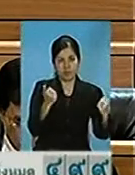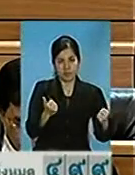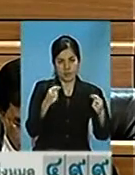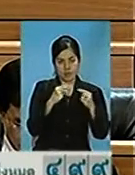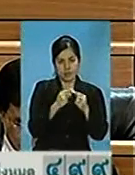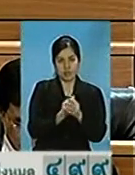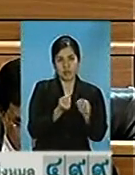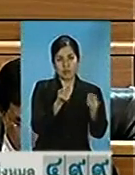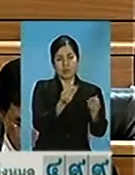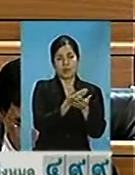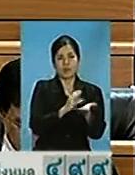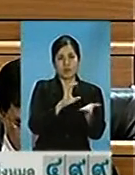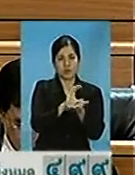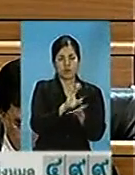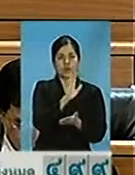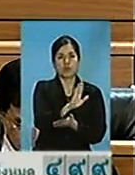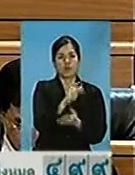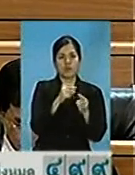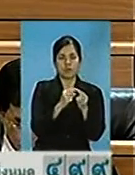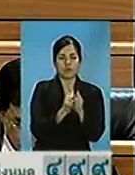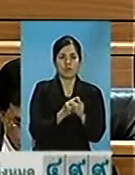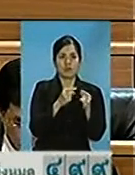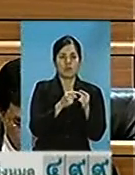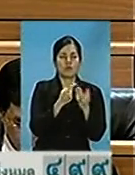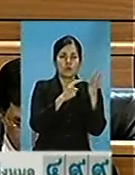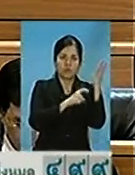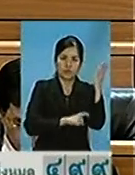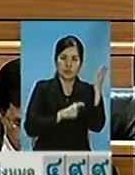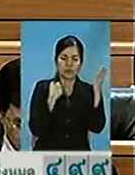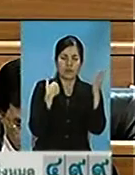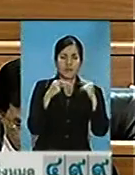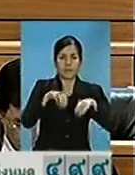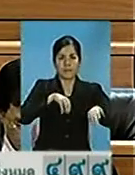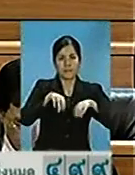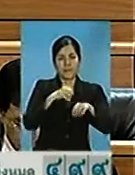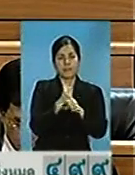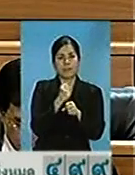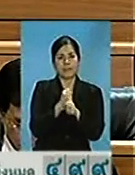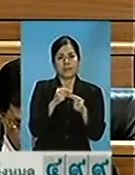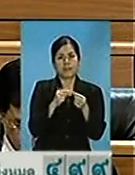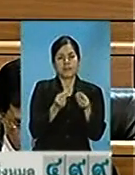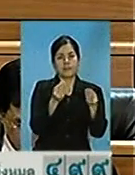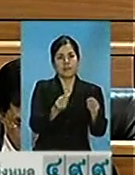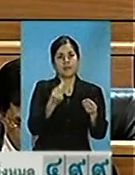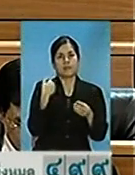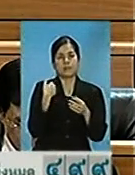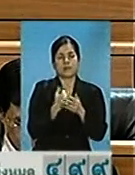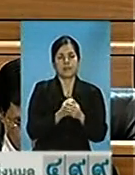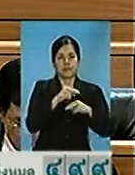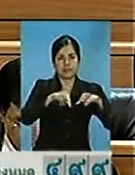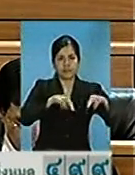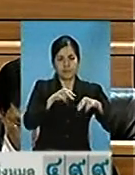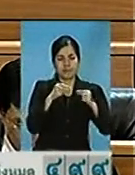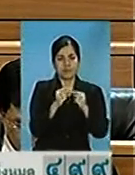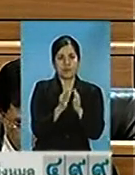นสงเคราะห์การทำสวนยางให้เจ้าหน้าที่ให้การบริหารเพื่อเขาจะได้มาดูแลสวนเราซื้อปุ๋ยที่ดีมีคุณภาพมา